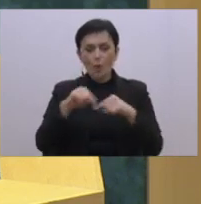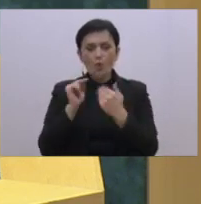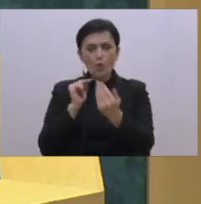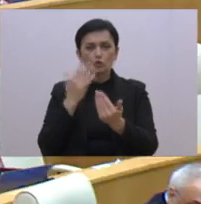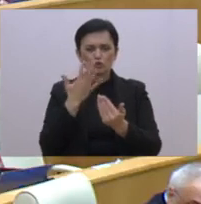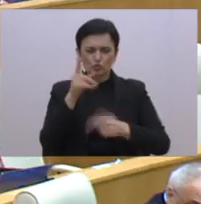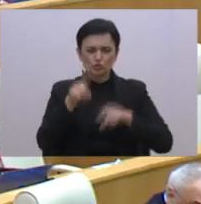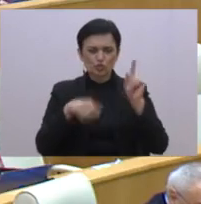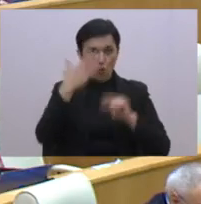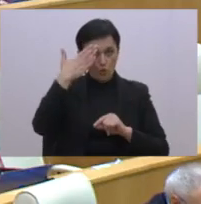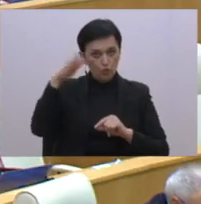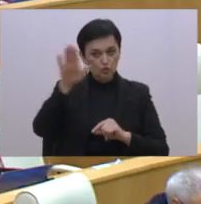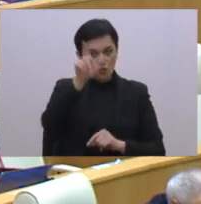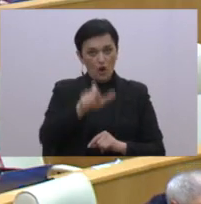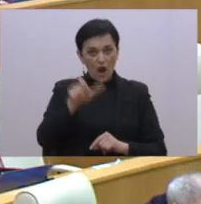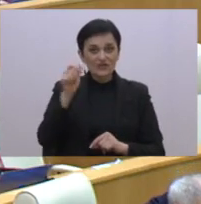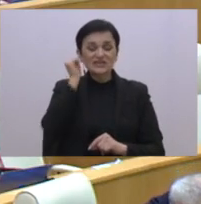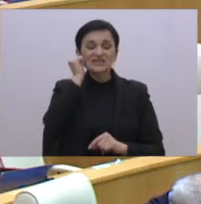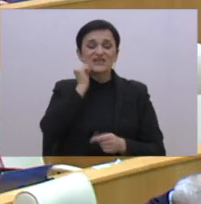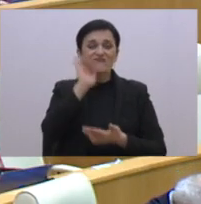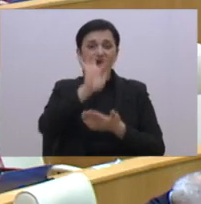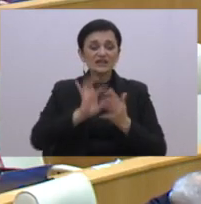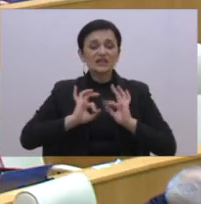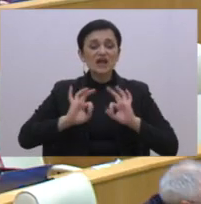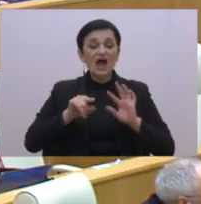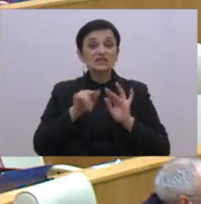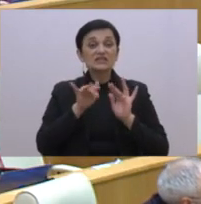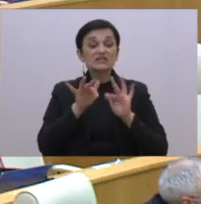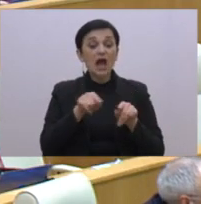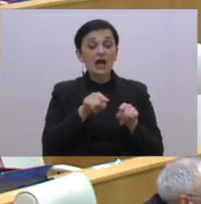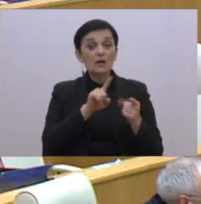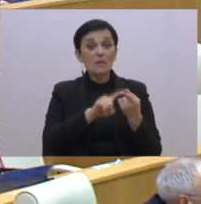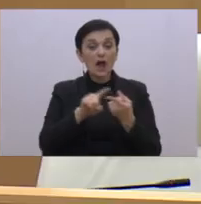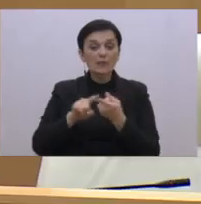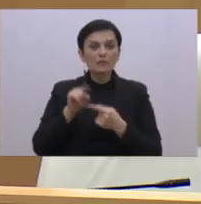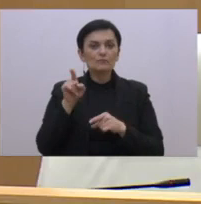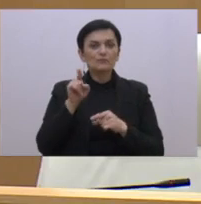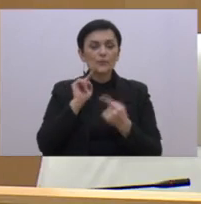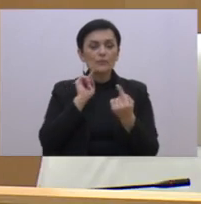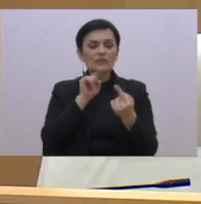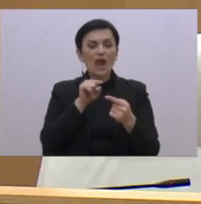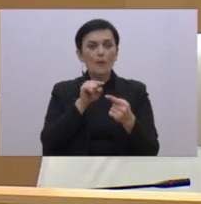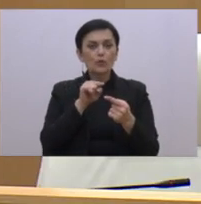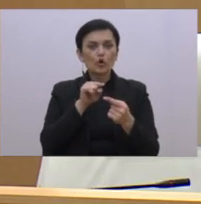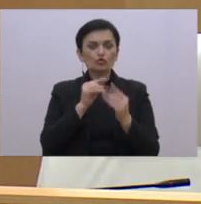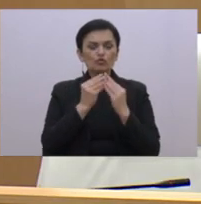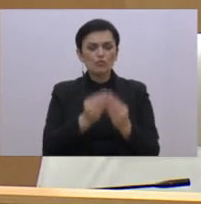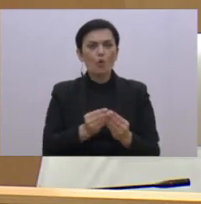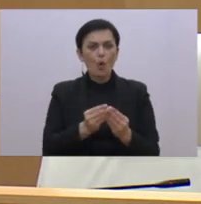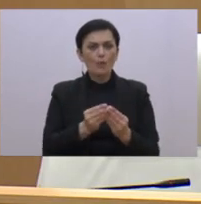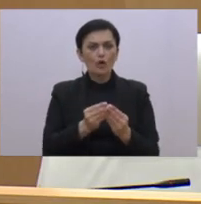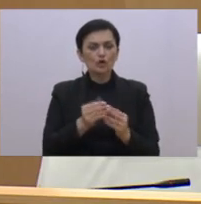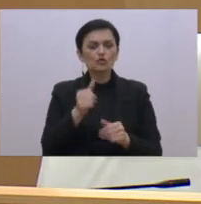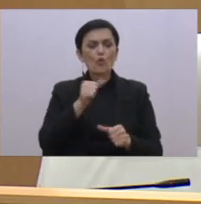თუ ზოგიერთი უცხოელი აქტორის ძველ განცხადებებს ამ საქმეებზე, სადაც ისინი აპროტესტებენ, გმობენ,